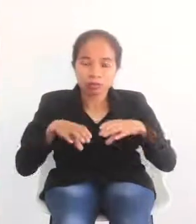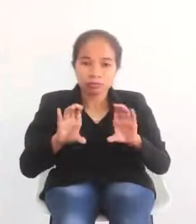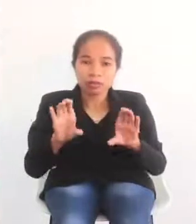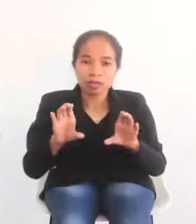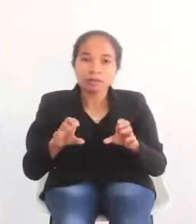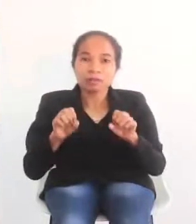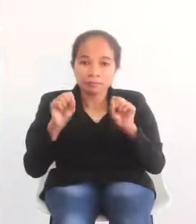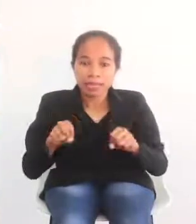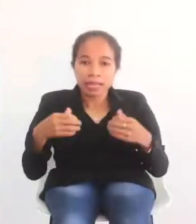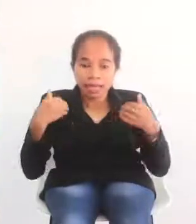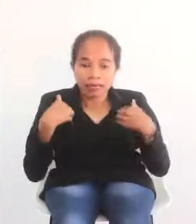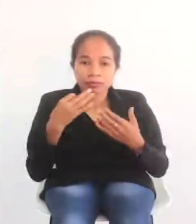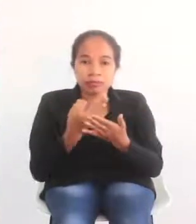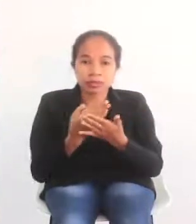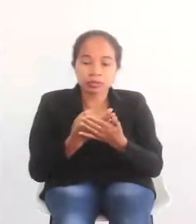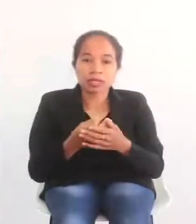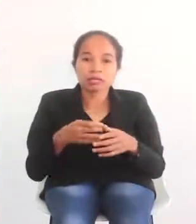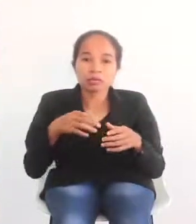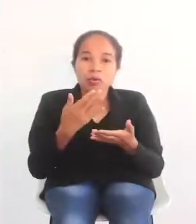sosafos no halos asorobani inan.